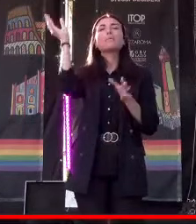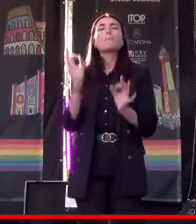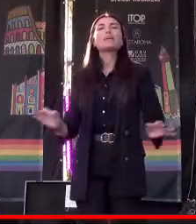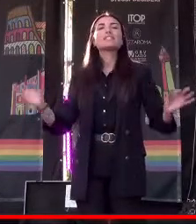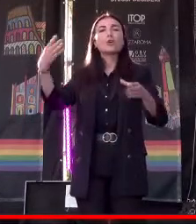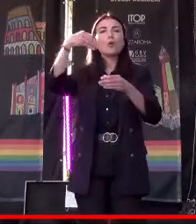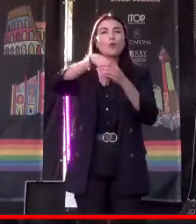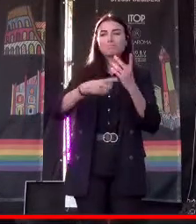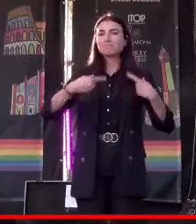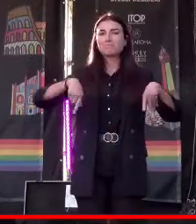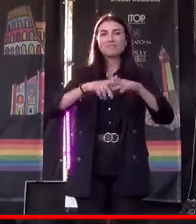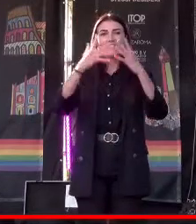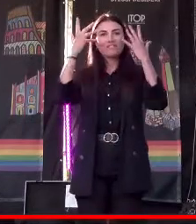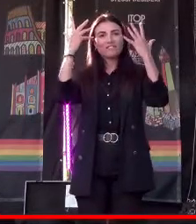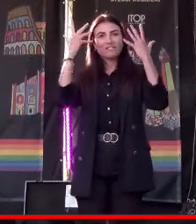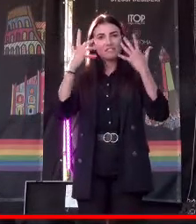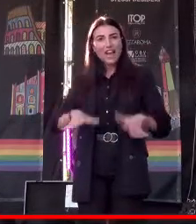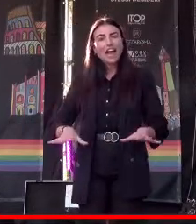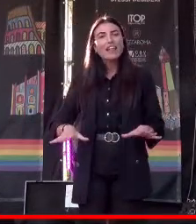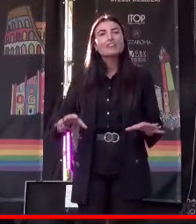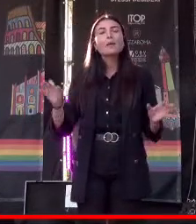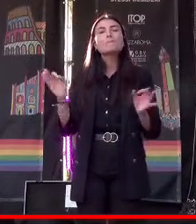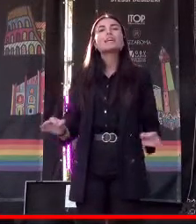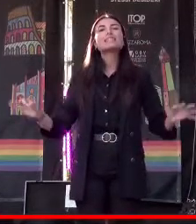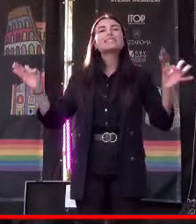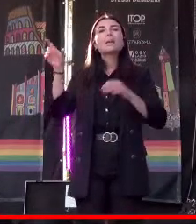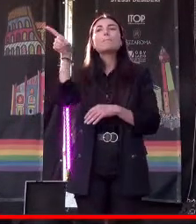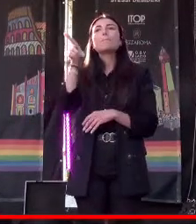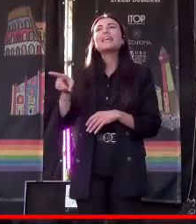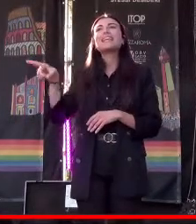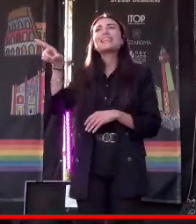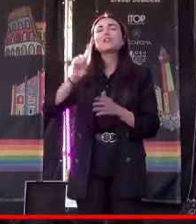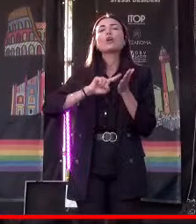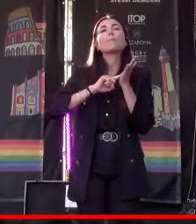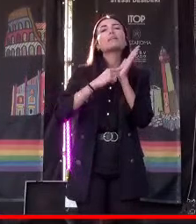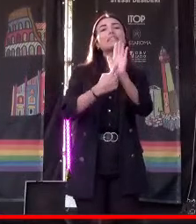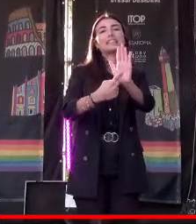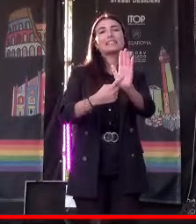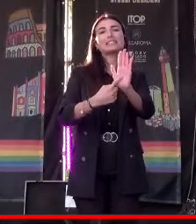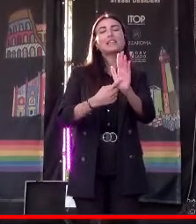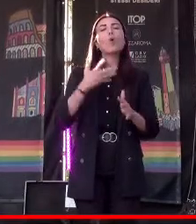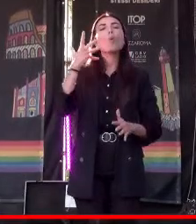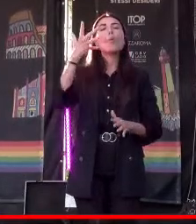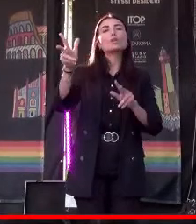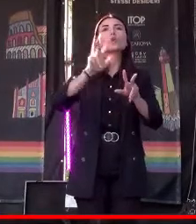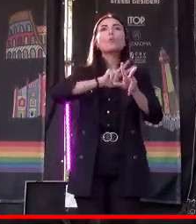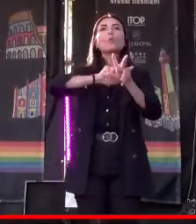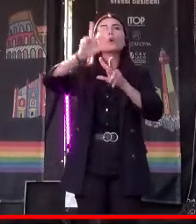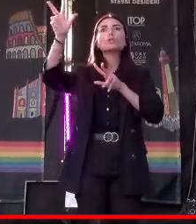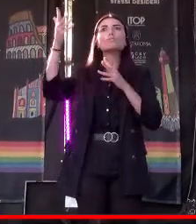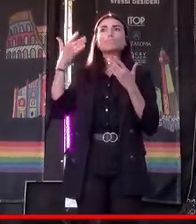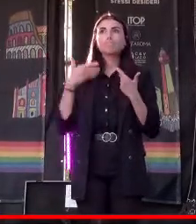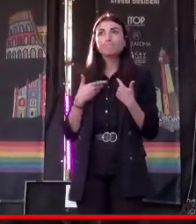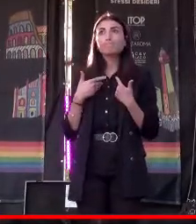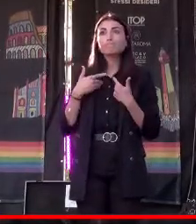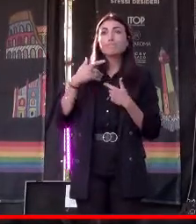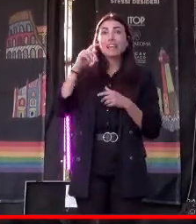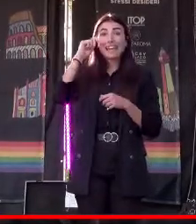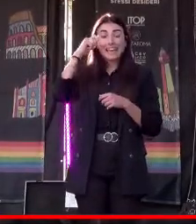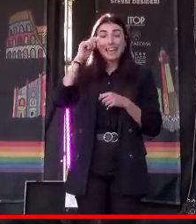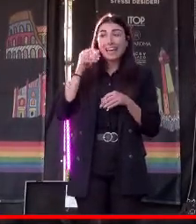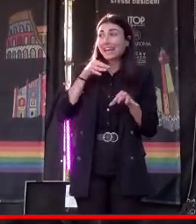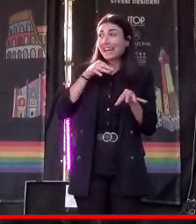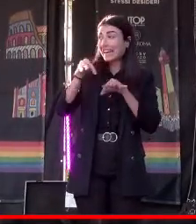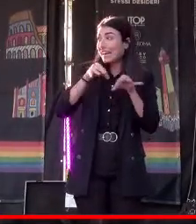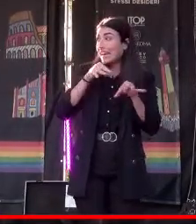fatto, ovvero quella del Pigneto, che è in rappresentanza del Quinto Municipio. Quindi pregherei la regia di mandare in